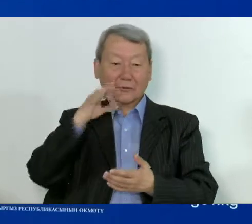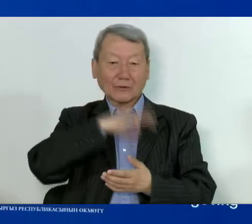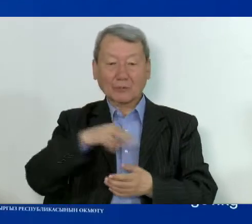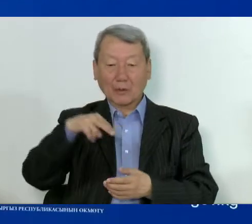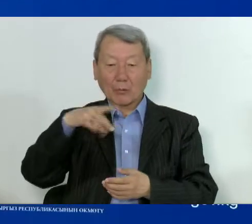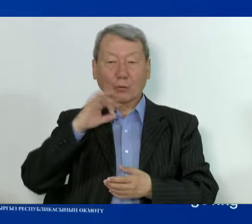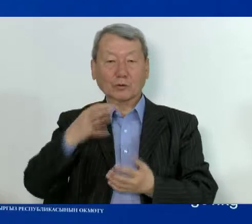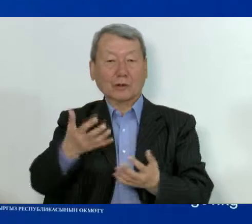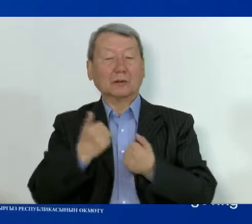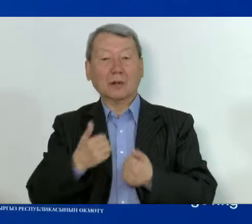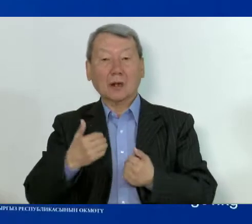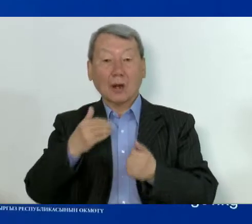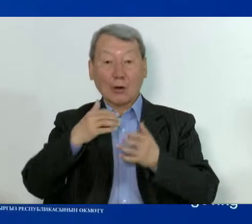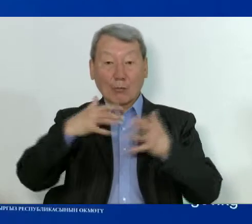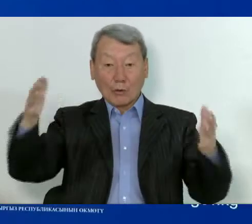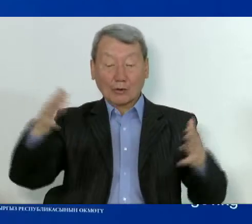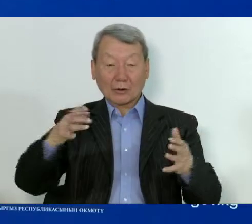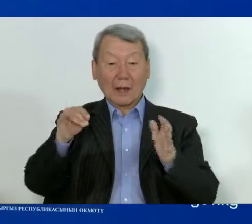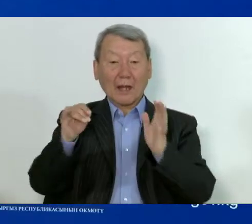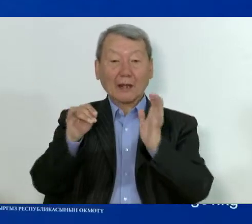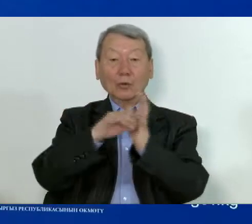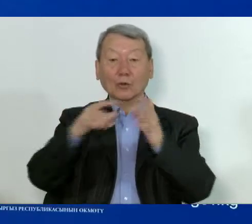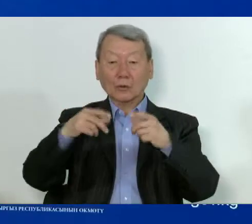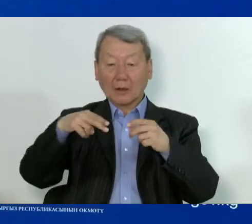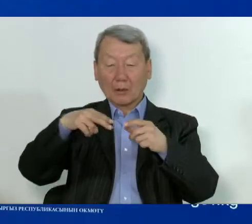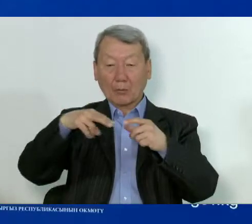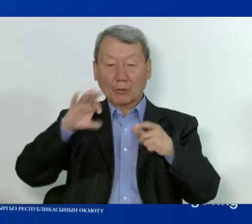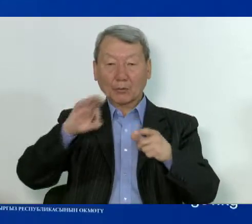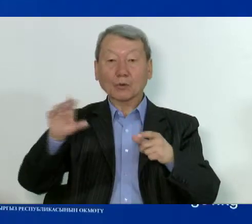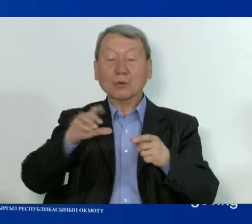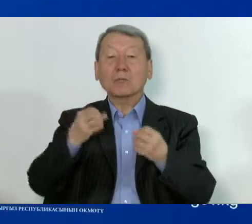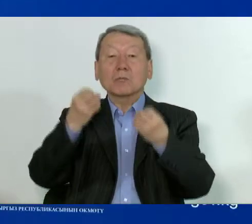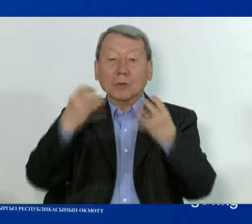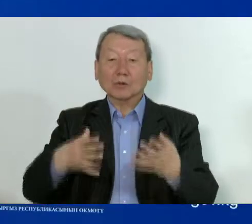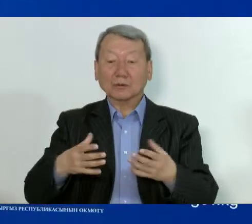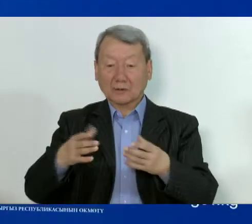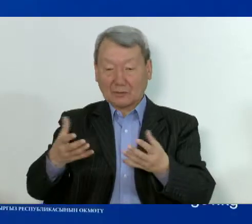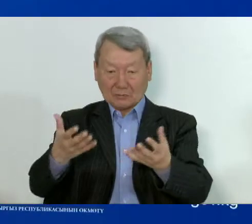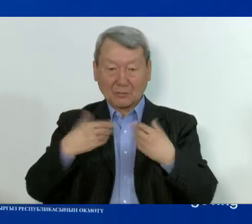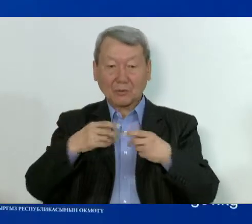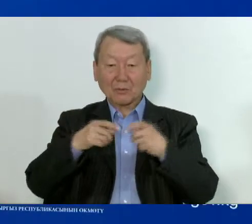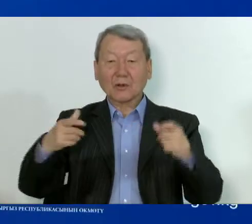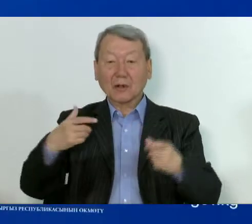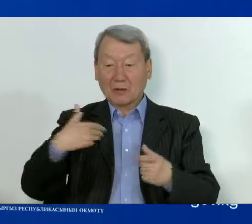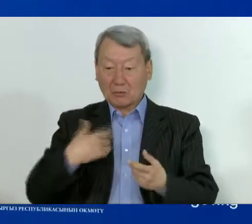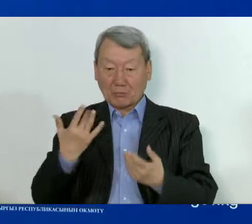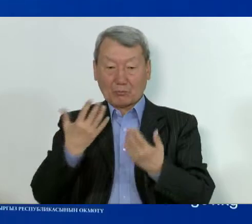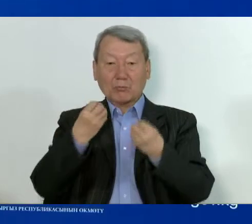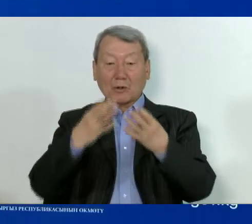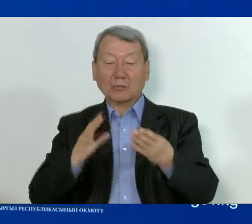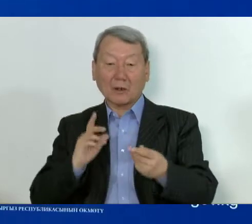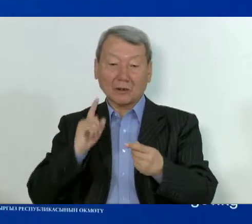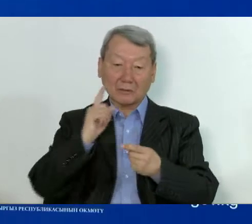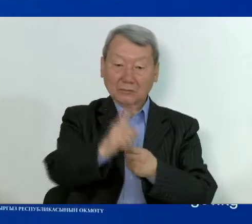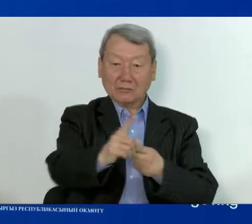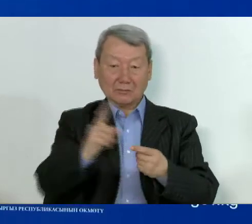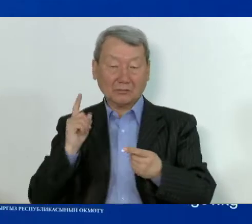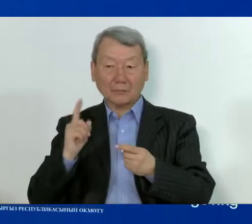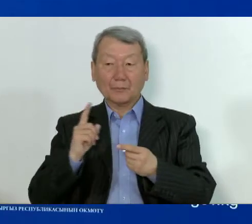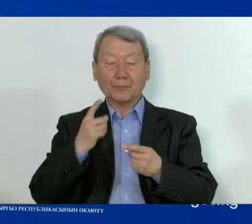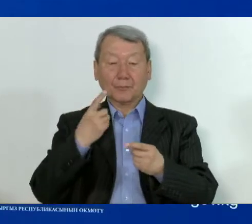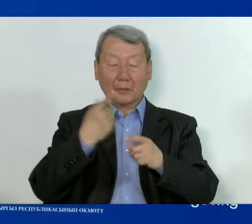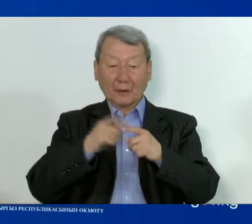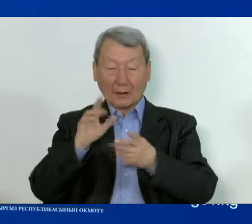пропуски. Большая часть электронных запросов преследует цель просто получить пропуск для въезда и выезда в столицу.